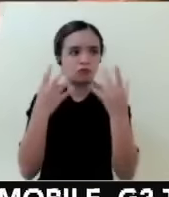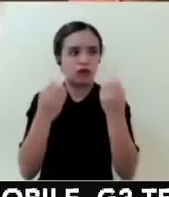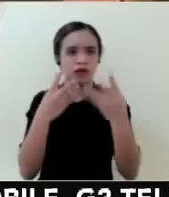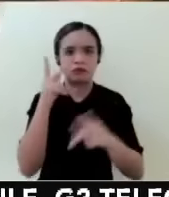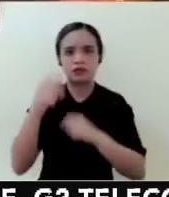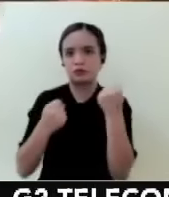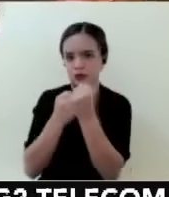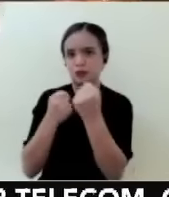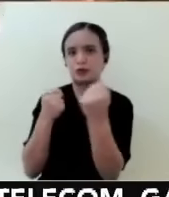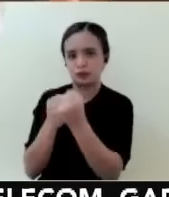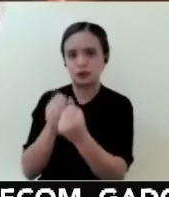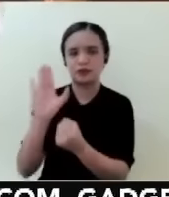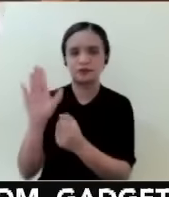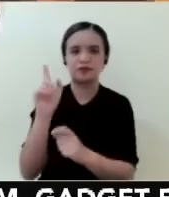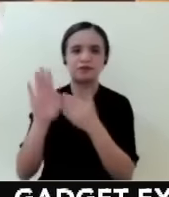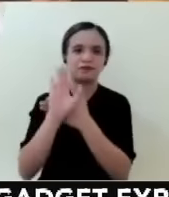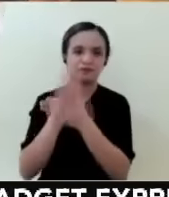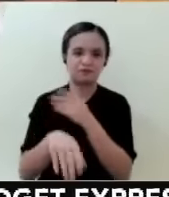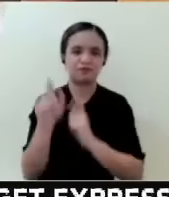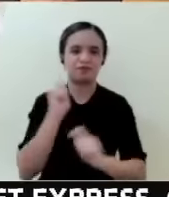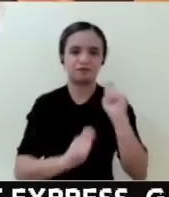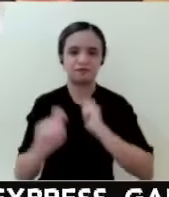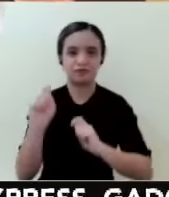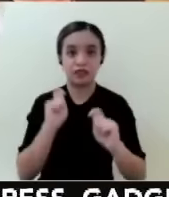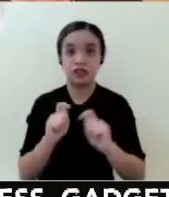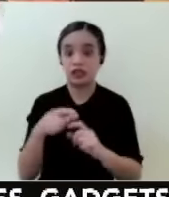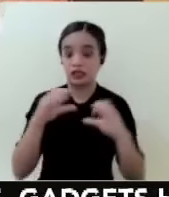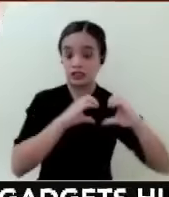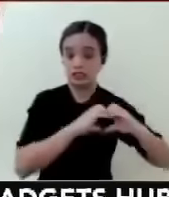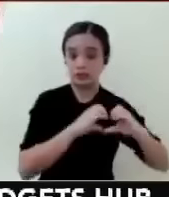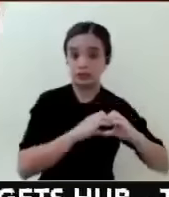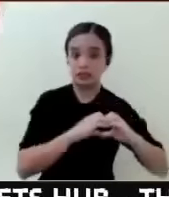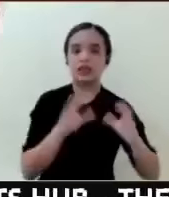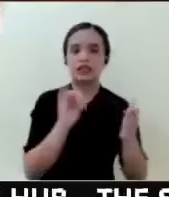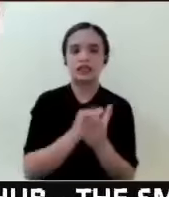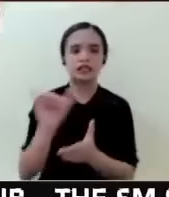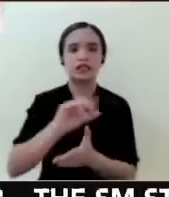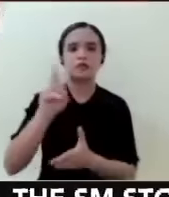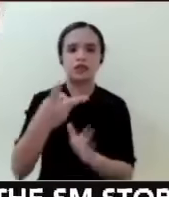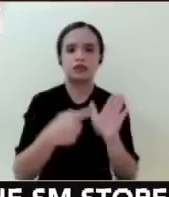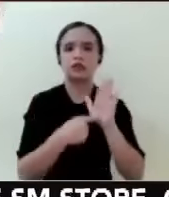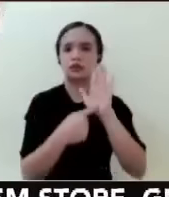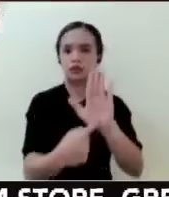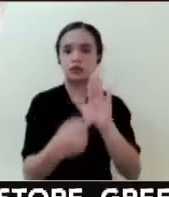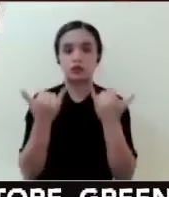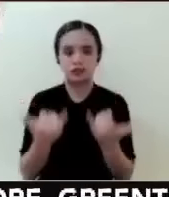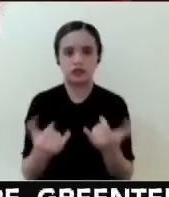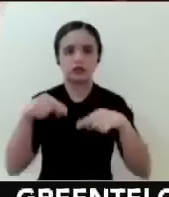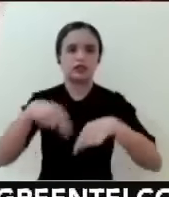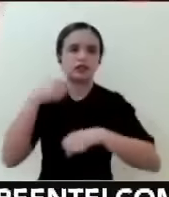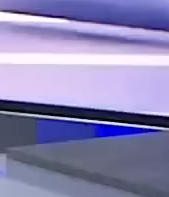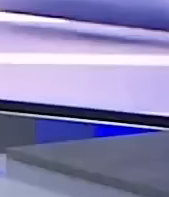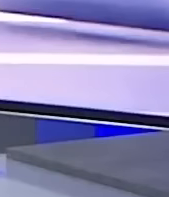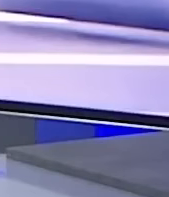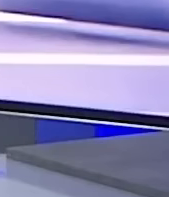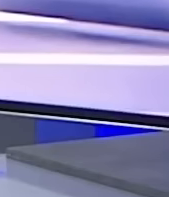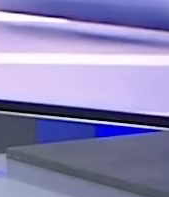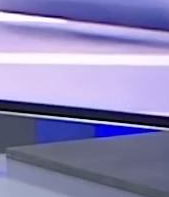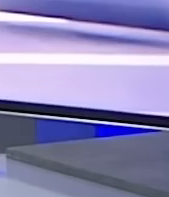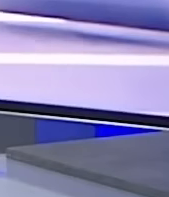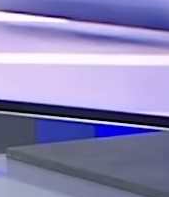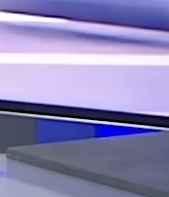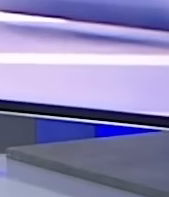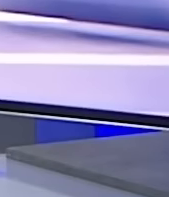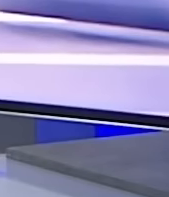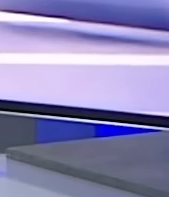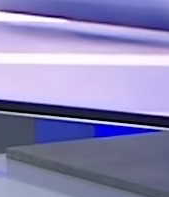sa kanilang pagbabalik. Ang GMA Network ay co-presenter ng Live Aids ngayong taon. Mga kapuso,